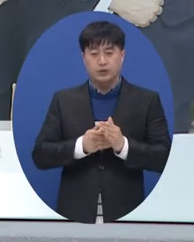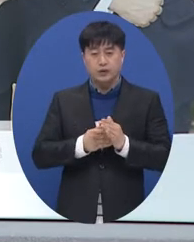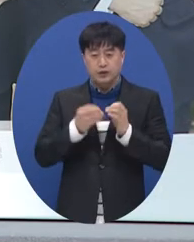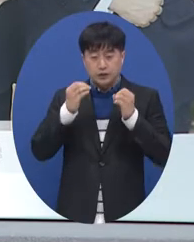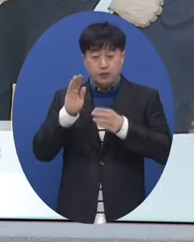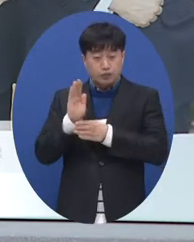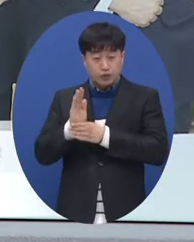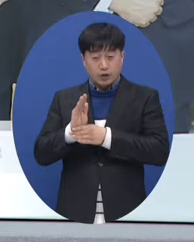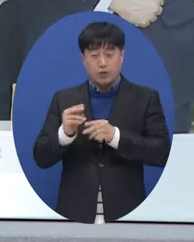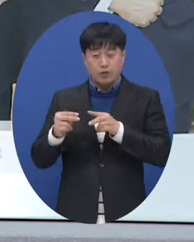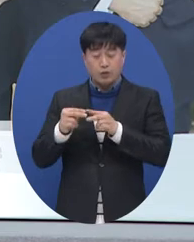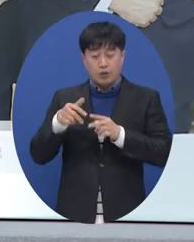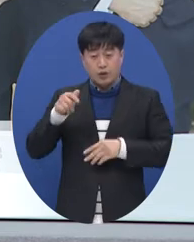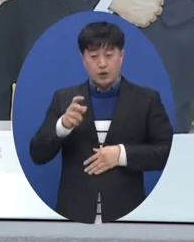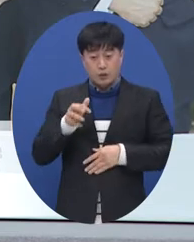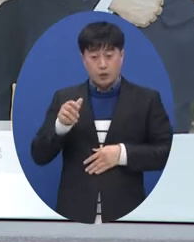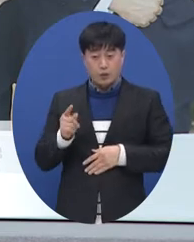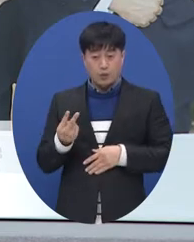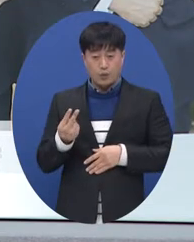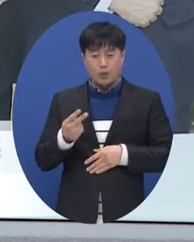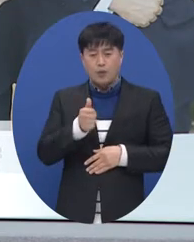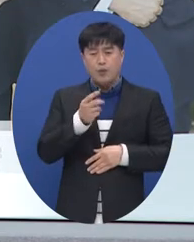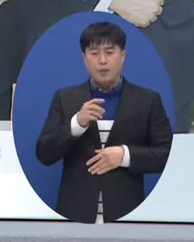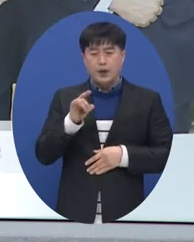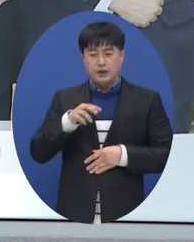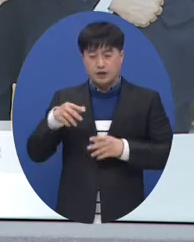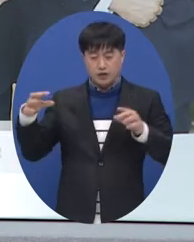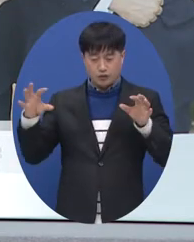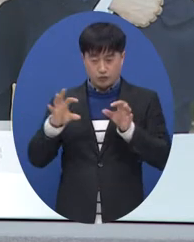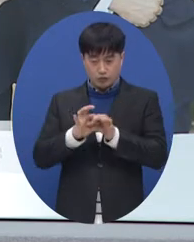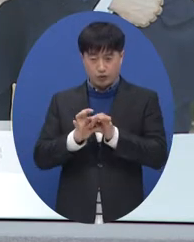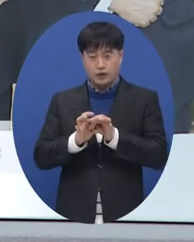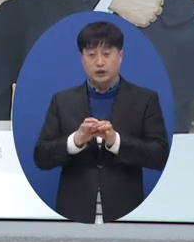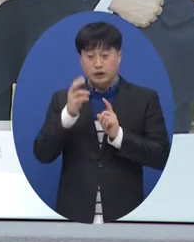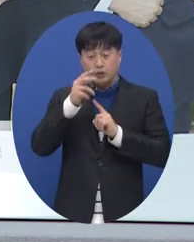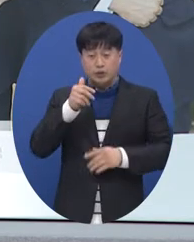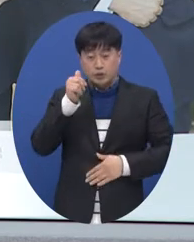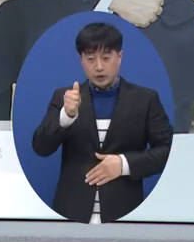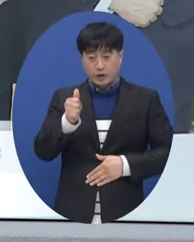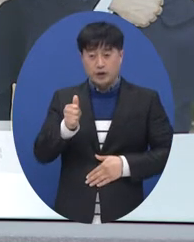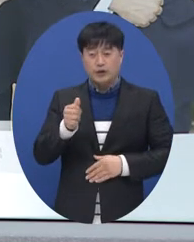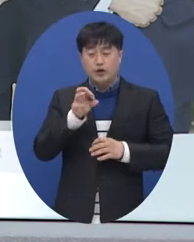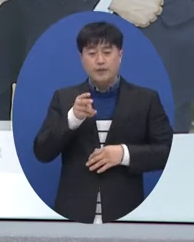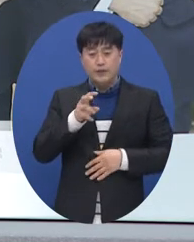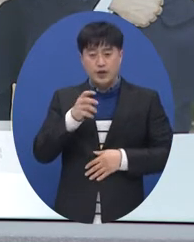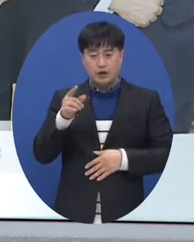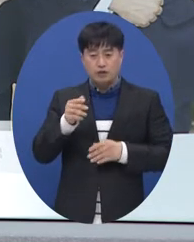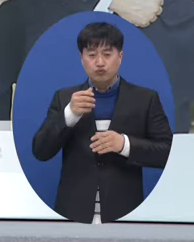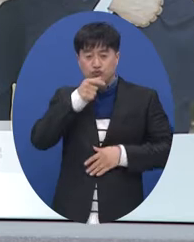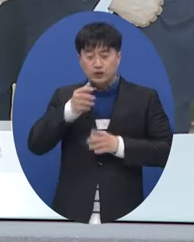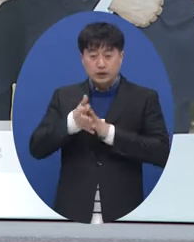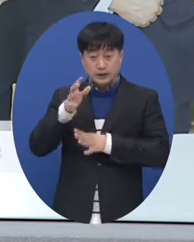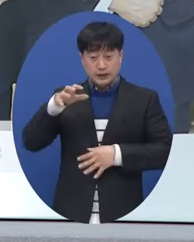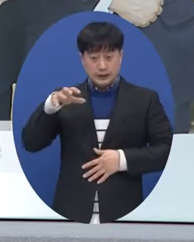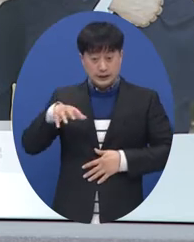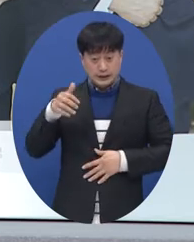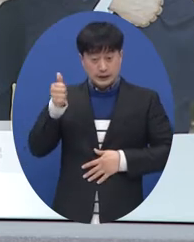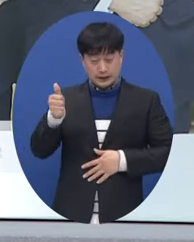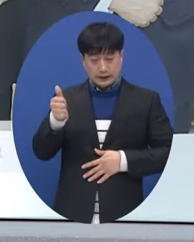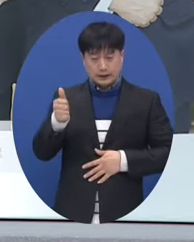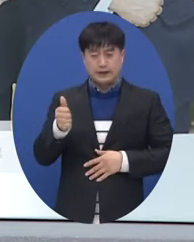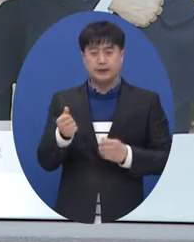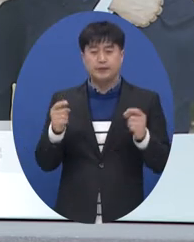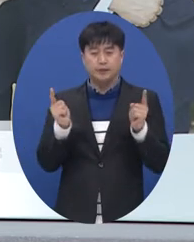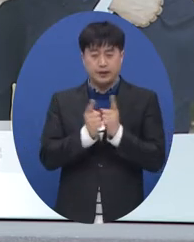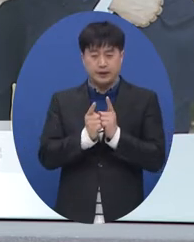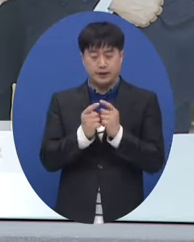만드는 사업인데요. 이재명 경기도지사와 염태영 수원시장이 3일 경기도청에서 만나 관련 이야기를 나누고 힘을 합치기로